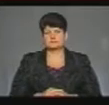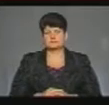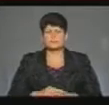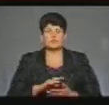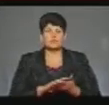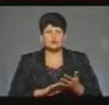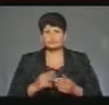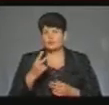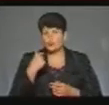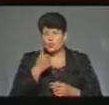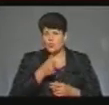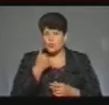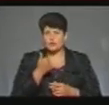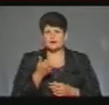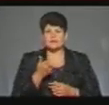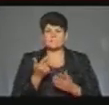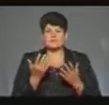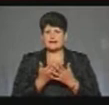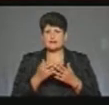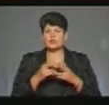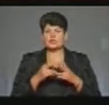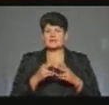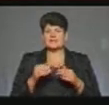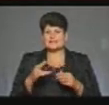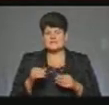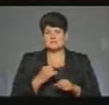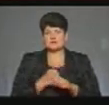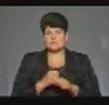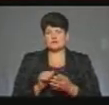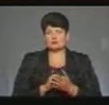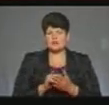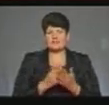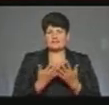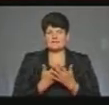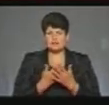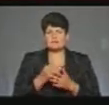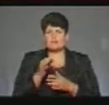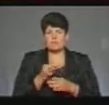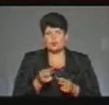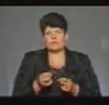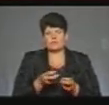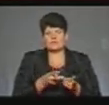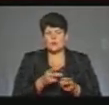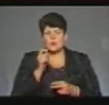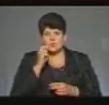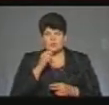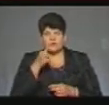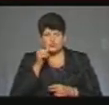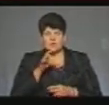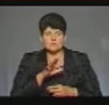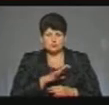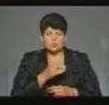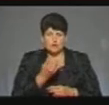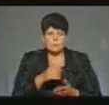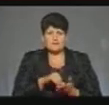Впродовж 2 років Кінодністер працював над документальним фільмом про етнічних депортованих українців. Вчора